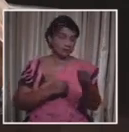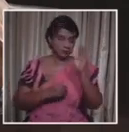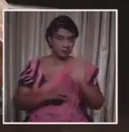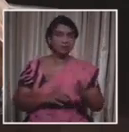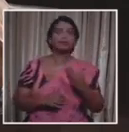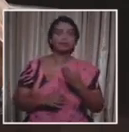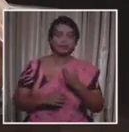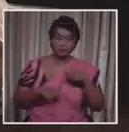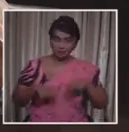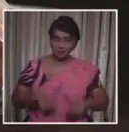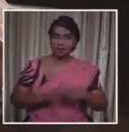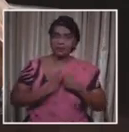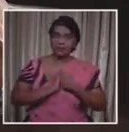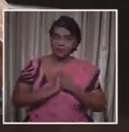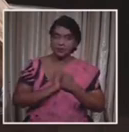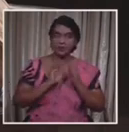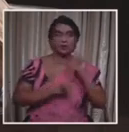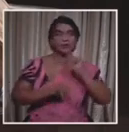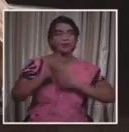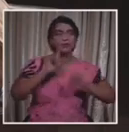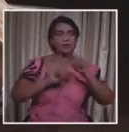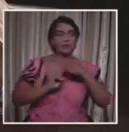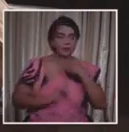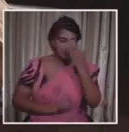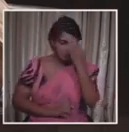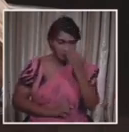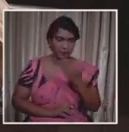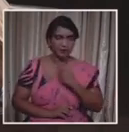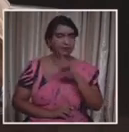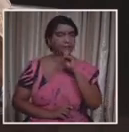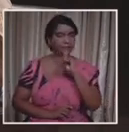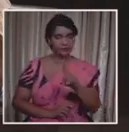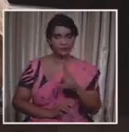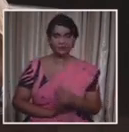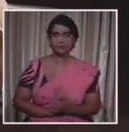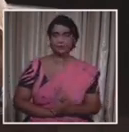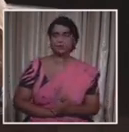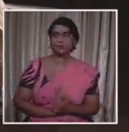mama mema garu sabhavata karunikava danwa sitimi.